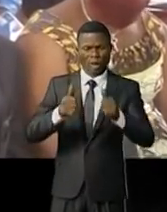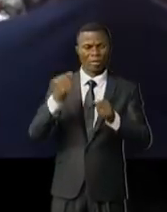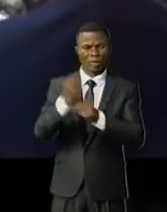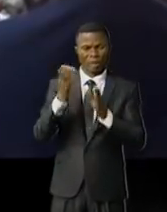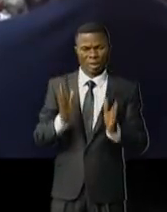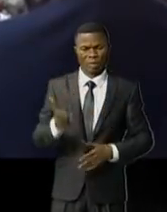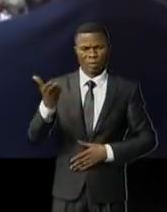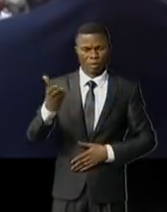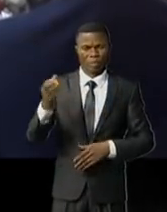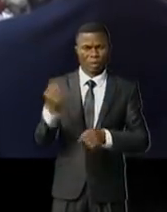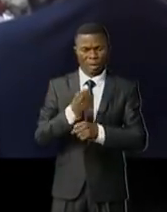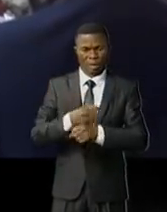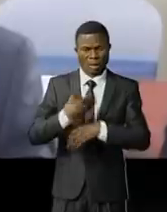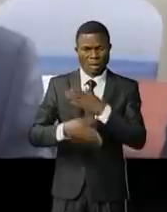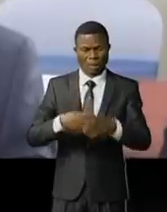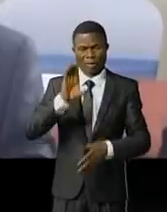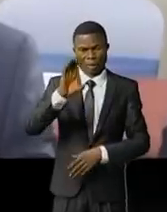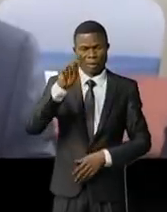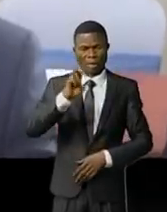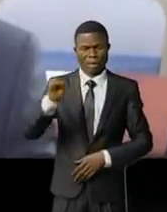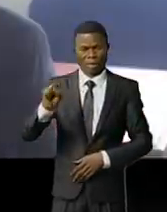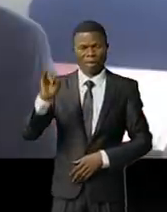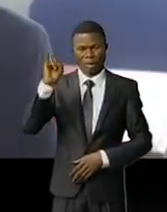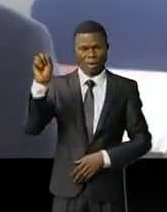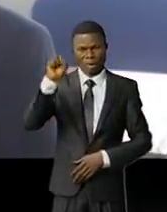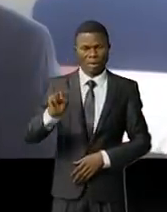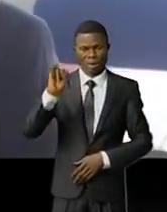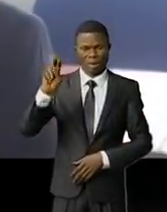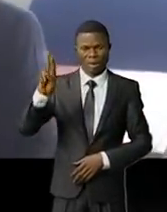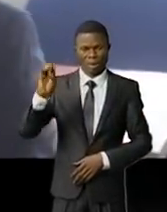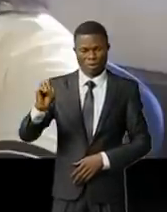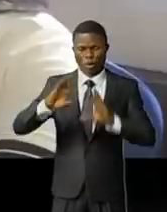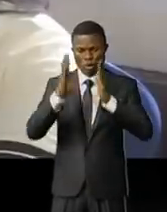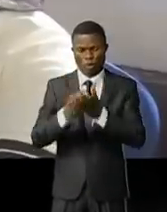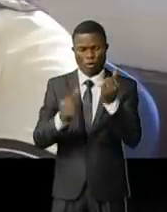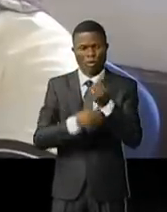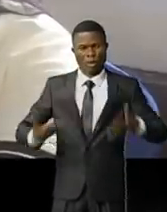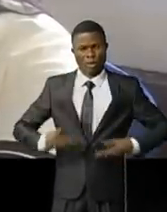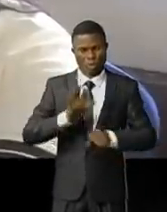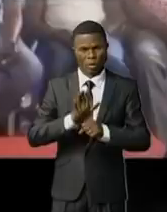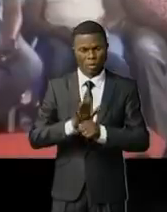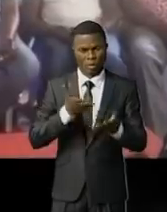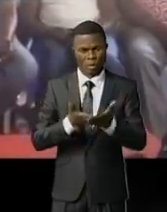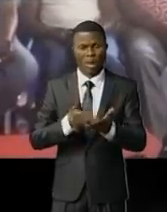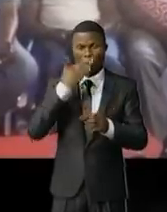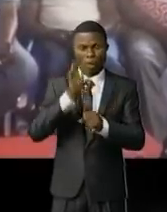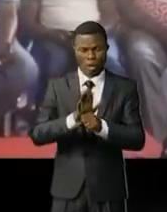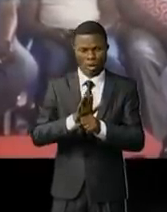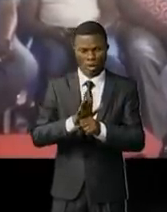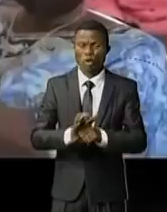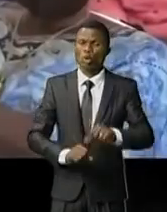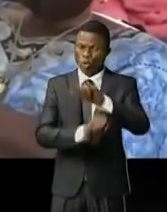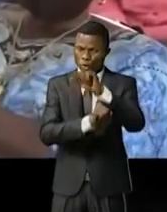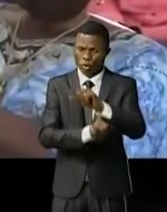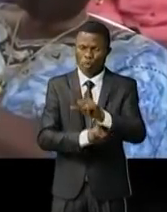employés. L'action menée par la CNSS Isiro est bien saluée par diverses personnalités qui ont même promis de faire bénéficier